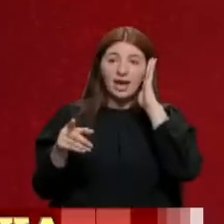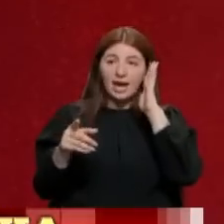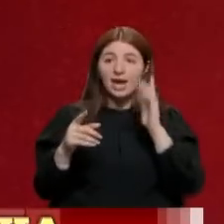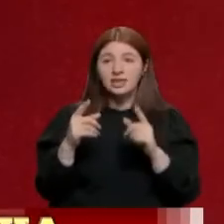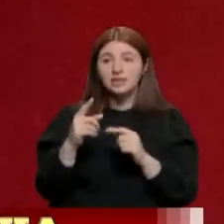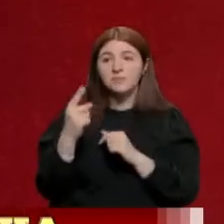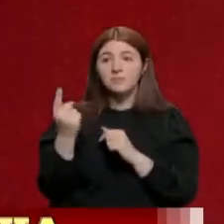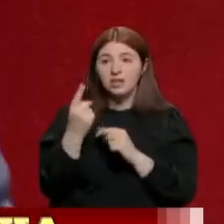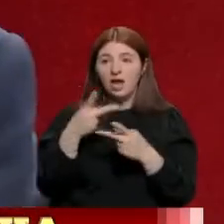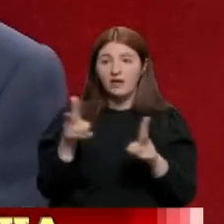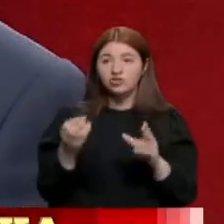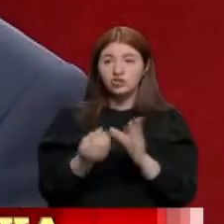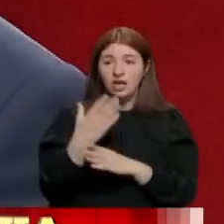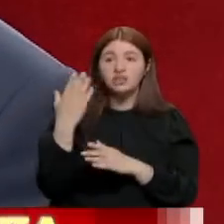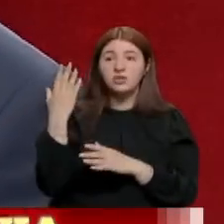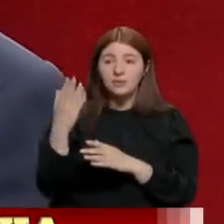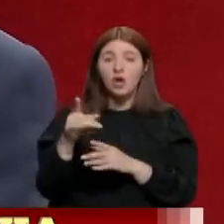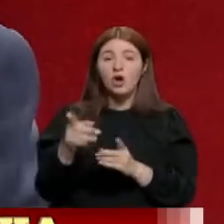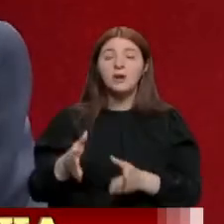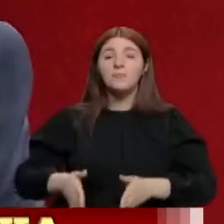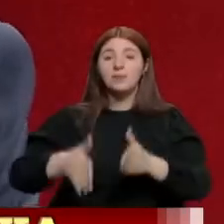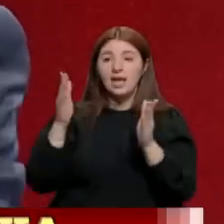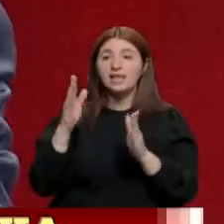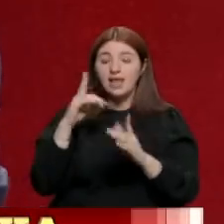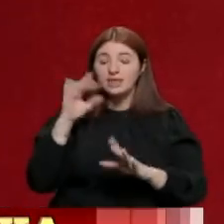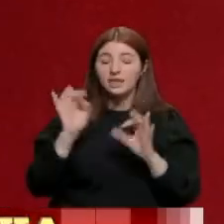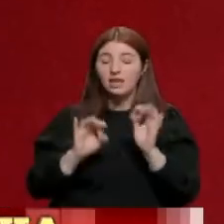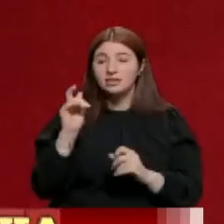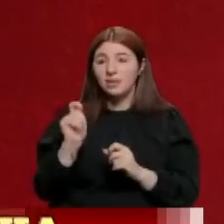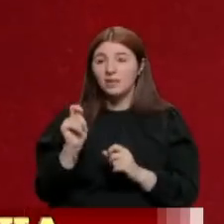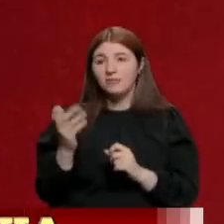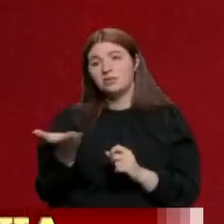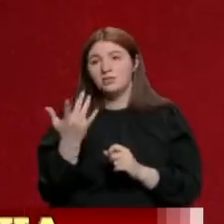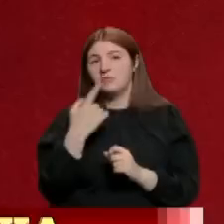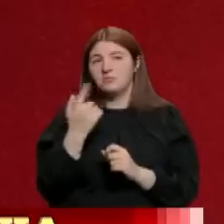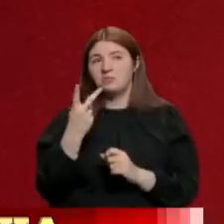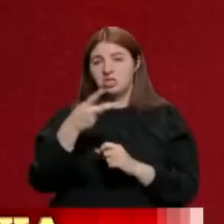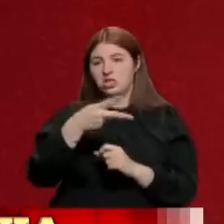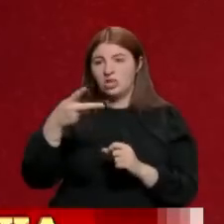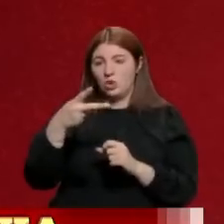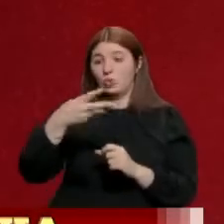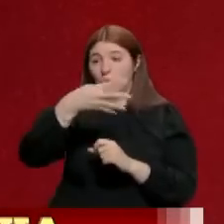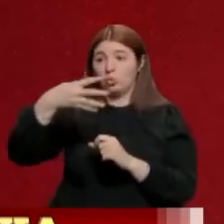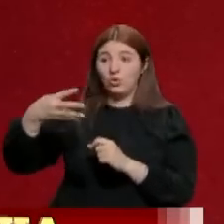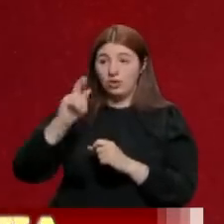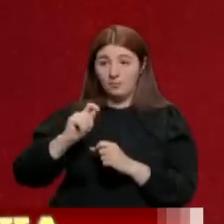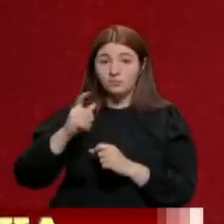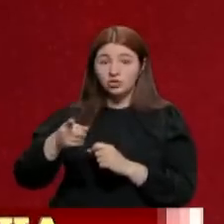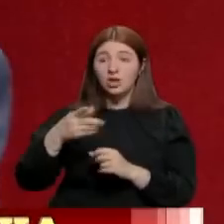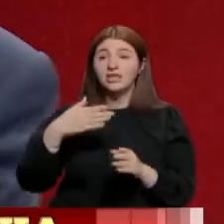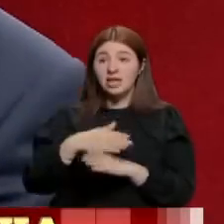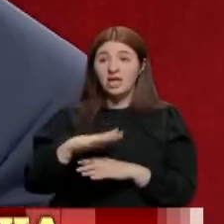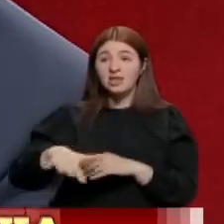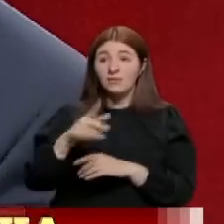ki bir af çıkarılacaksa bile o binalar testten geçirilerek, yani diyelim ki 2 katlı yere 4 katlı bina mı yapılmış?